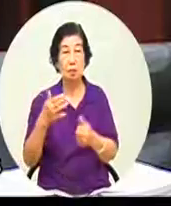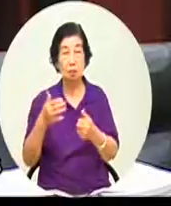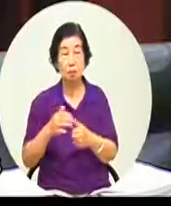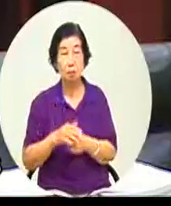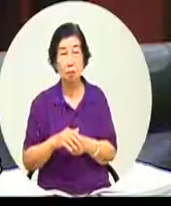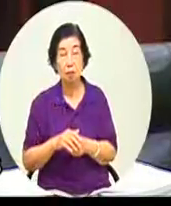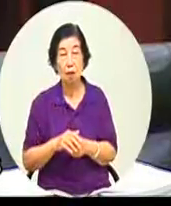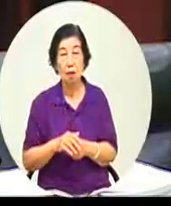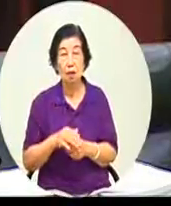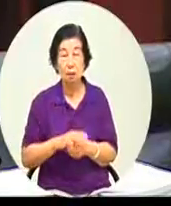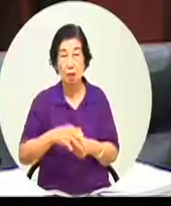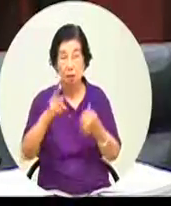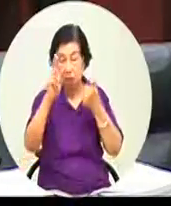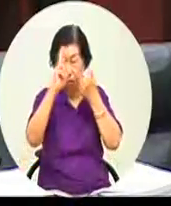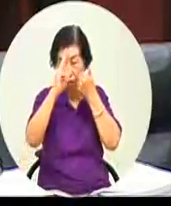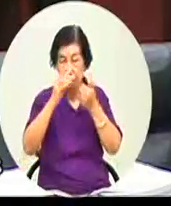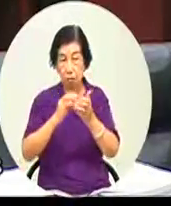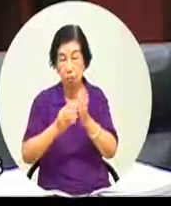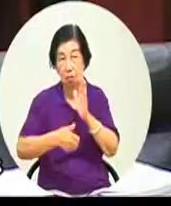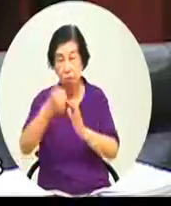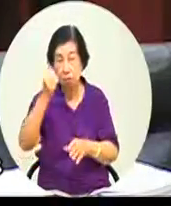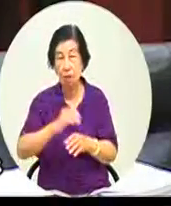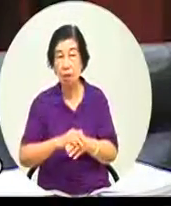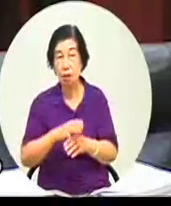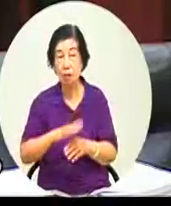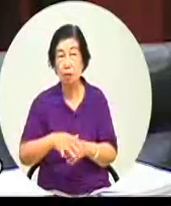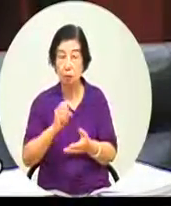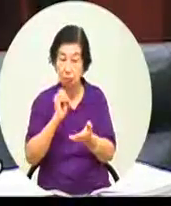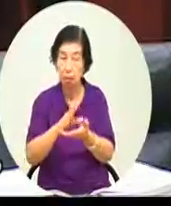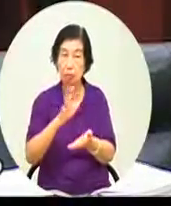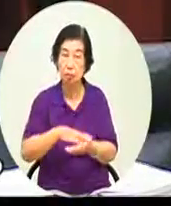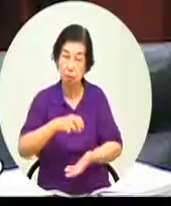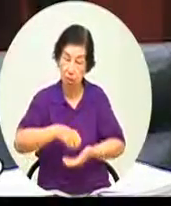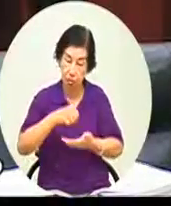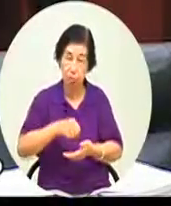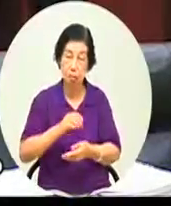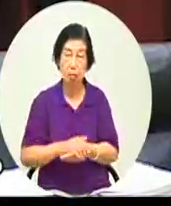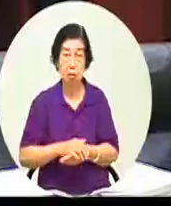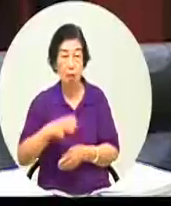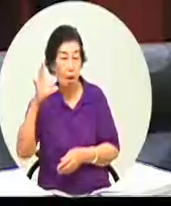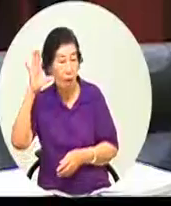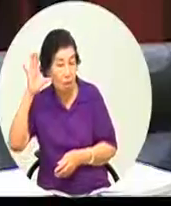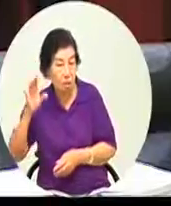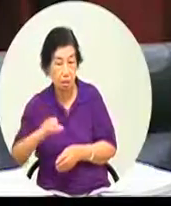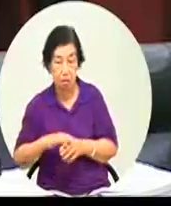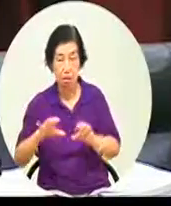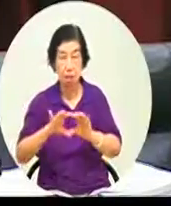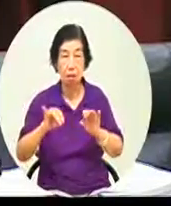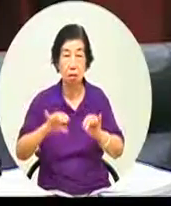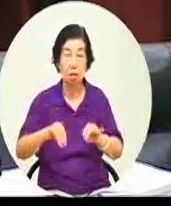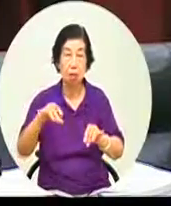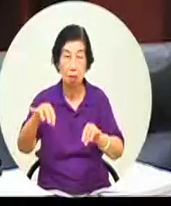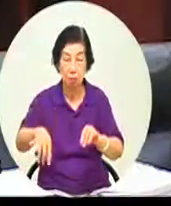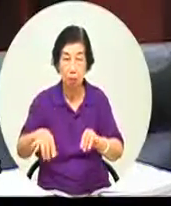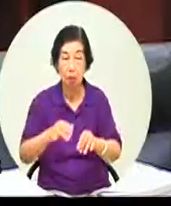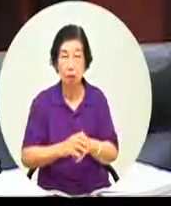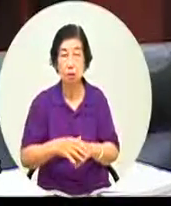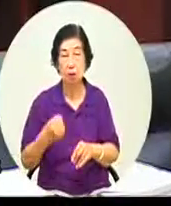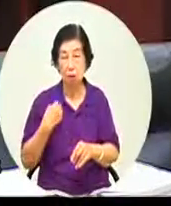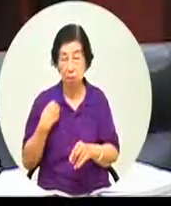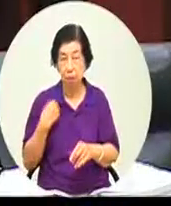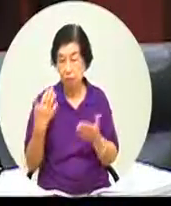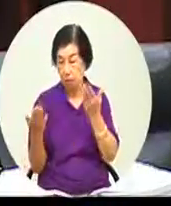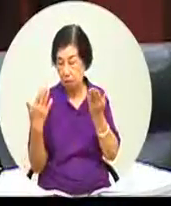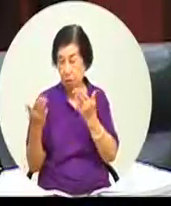许区长时阵，我嘛甲建议过，是毋是来听地方啊解开伫地？因讲你应该是伫